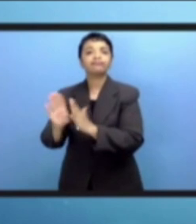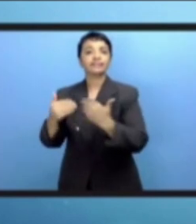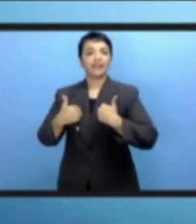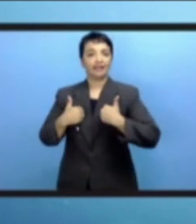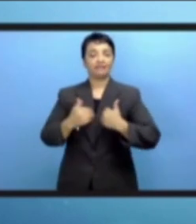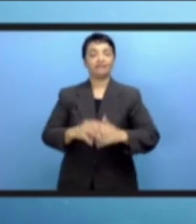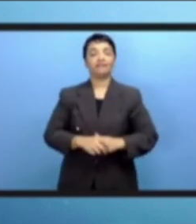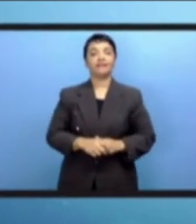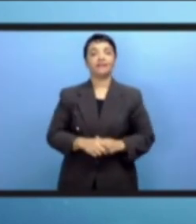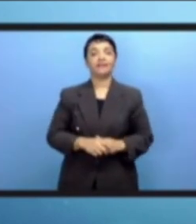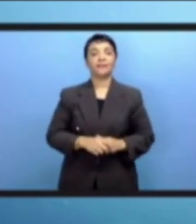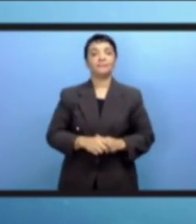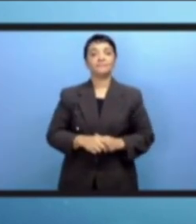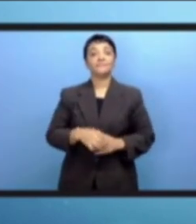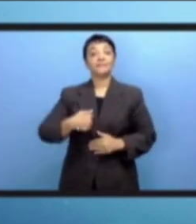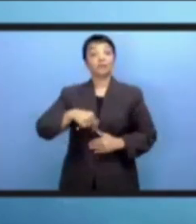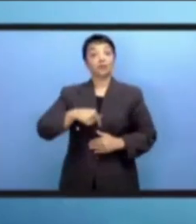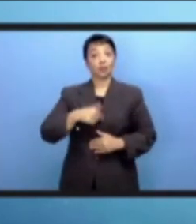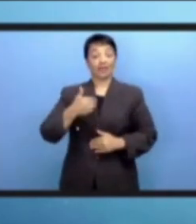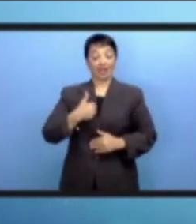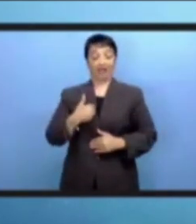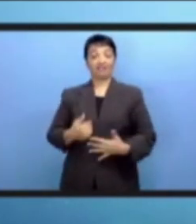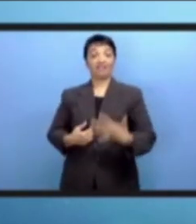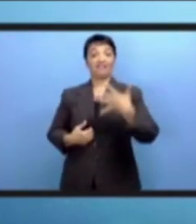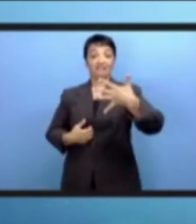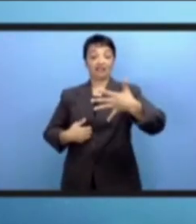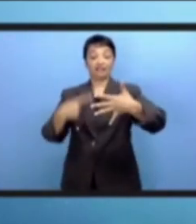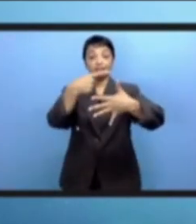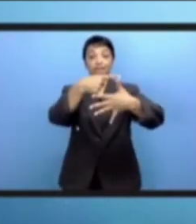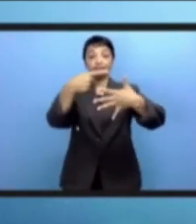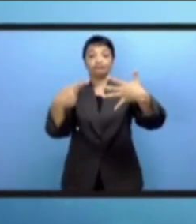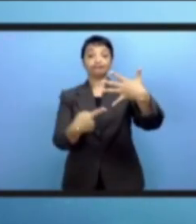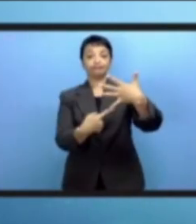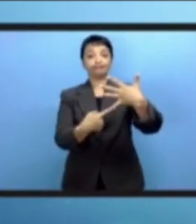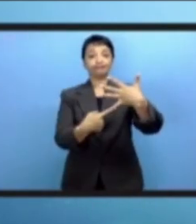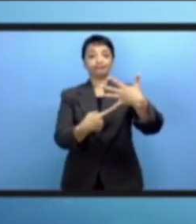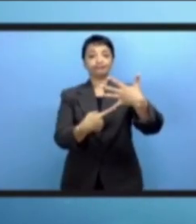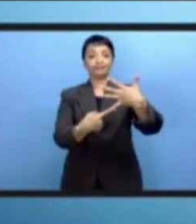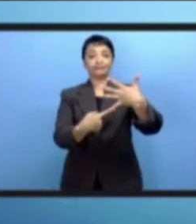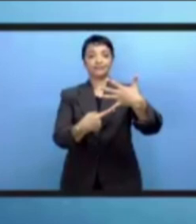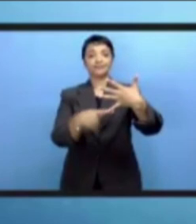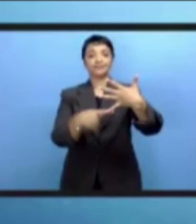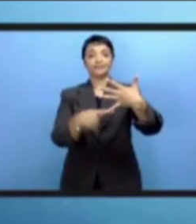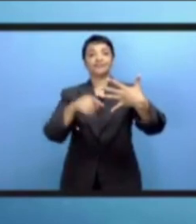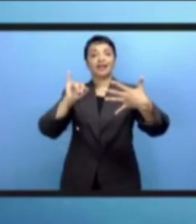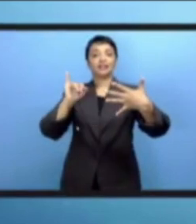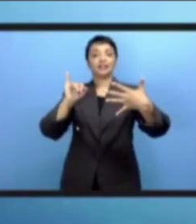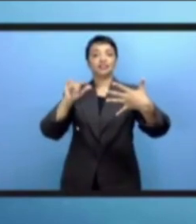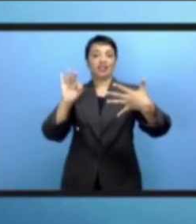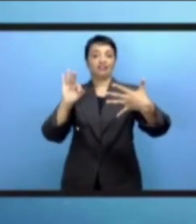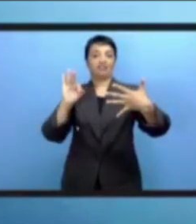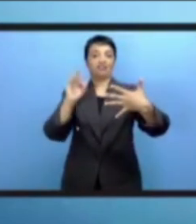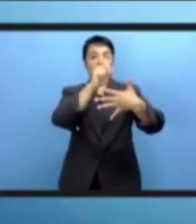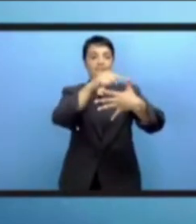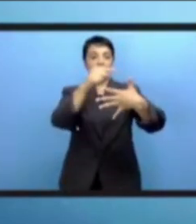всегда уделялось особое внимание, потому что от этого зависят не только цифровые преобразования в нашем